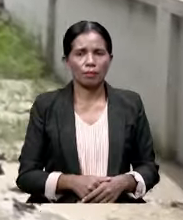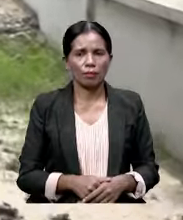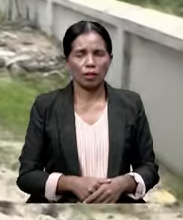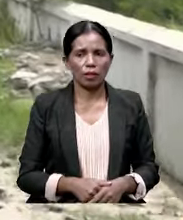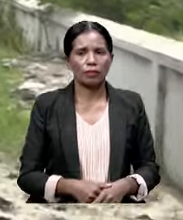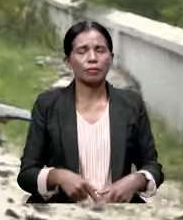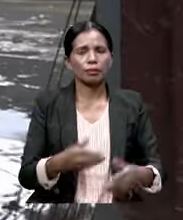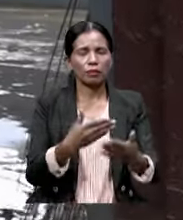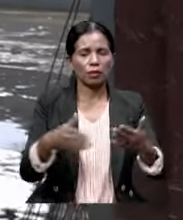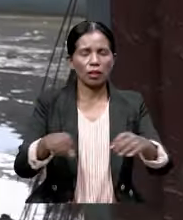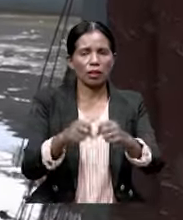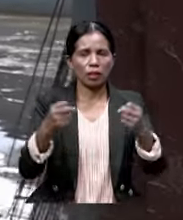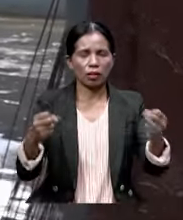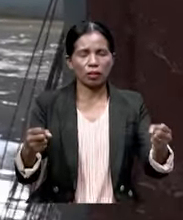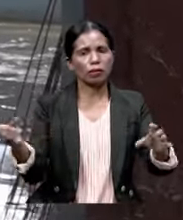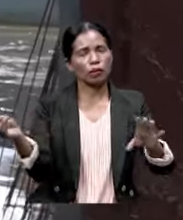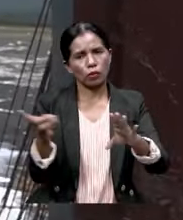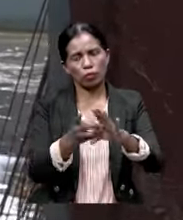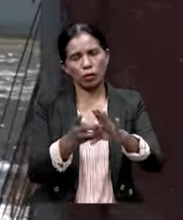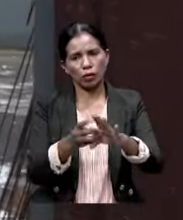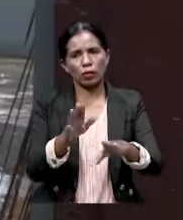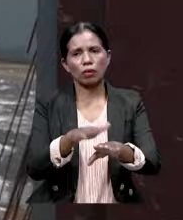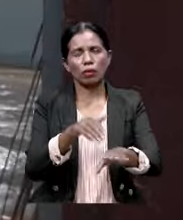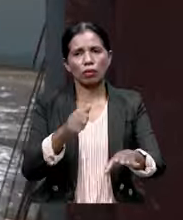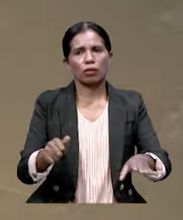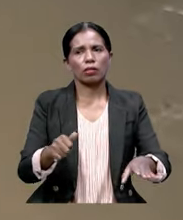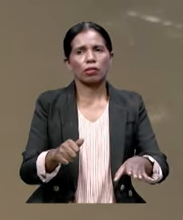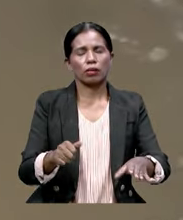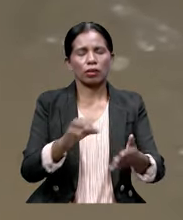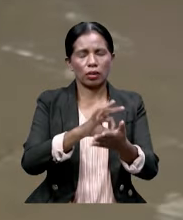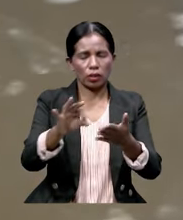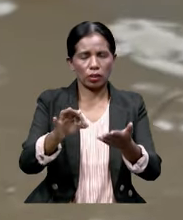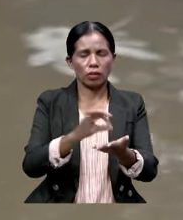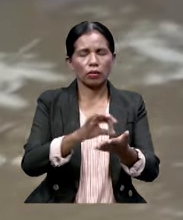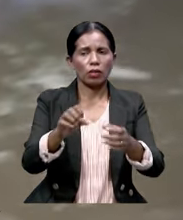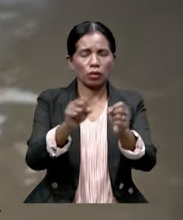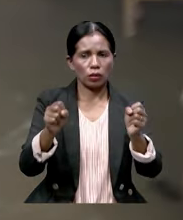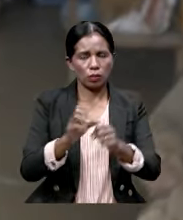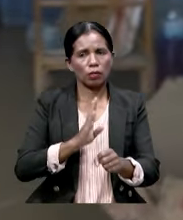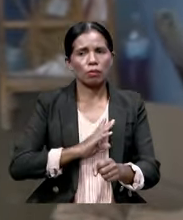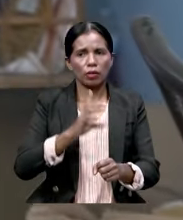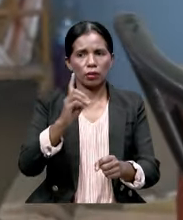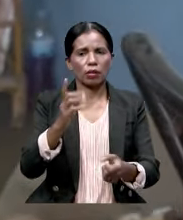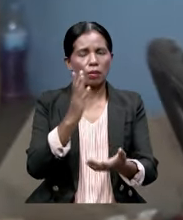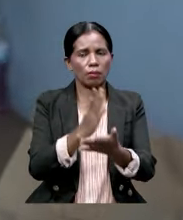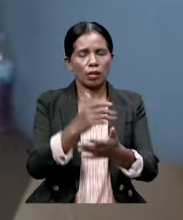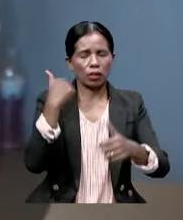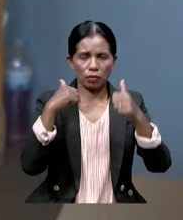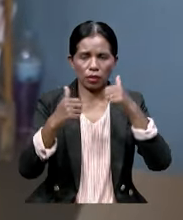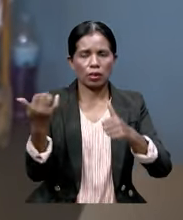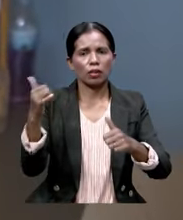estragamos equipamentu balun hanesan dokumentus no afetamos ba centro formasaun suku bidaunian o di impede atividade sira